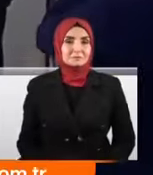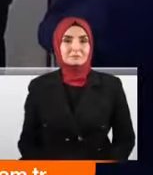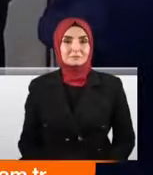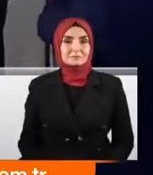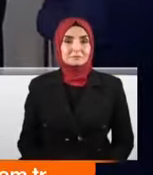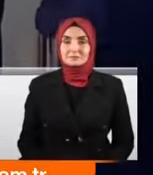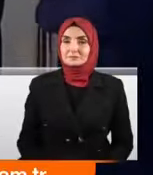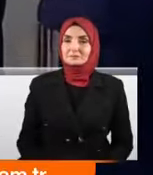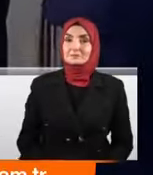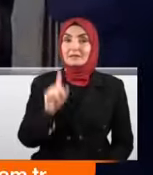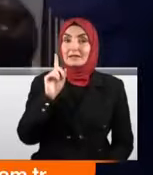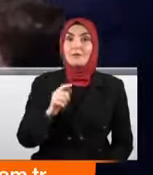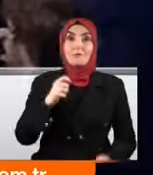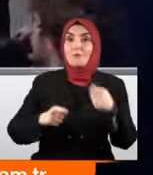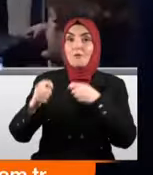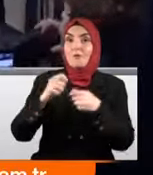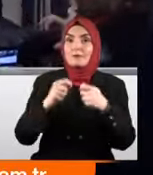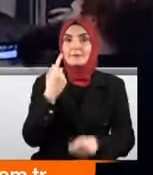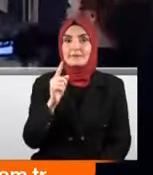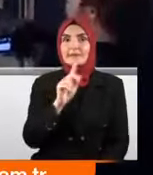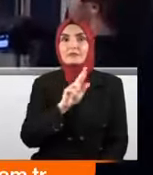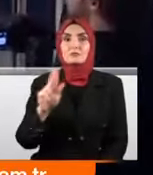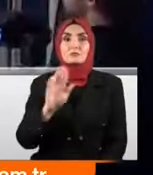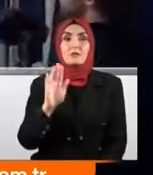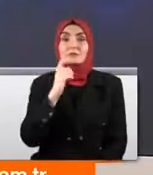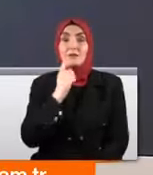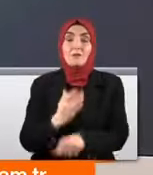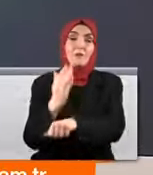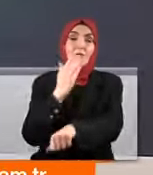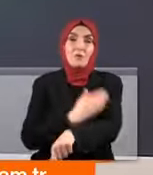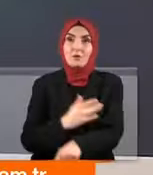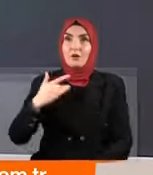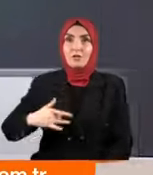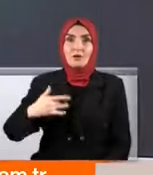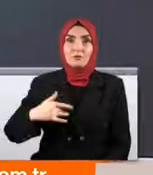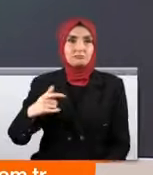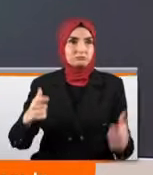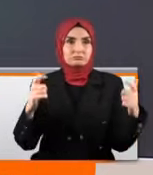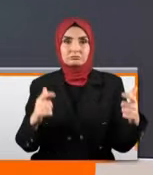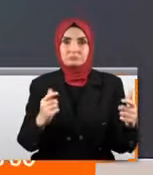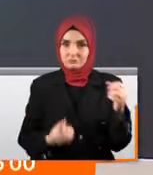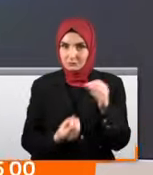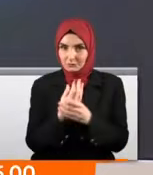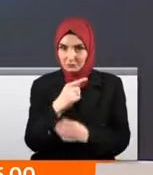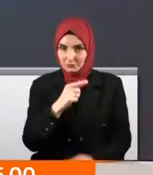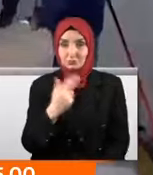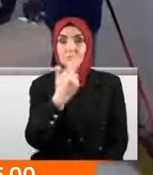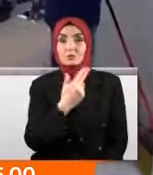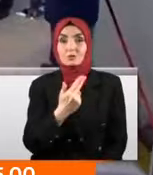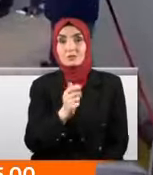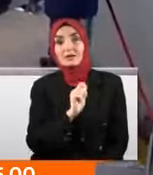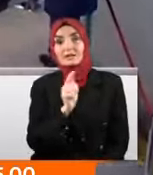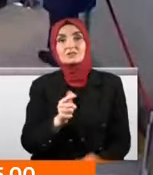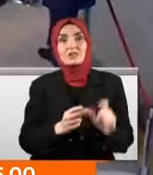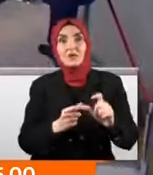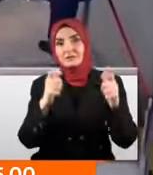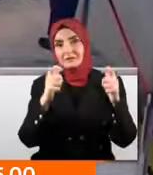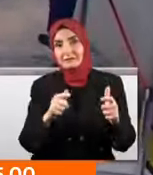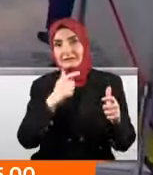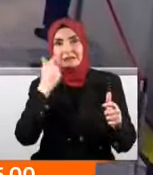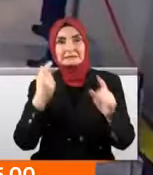İlk borsa 1750 yıl önce Anadolu topraklarında kurulmuştu. Gong töreni Kütahya'nın Çavdarhisar ilçesindeki antik kente